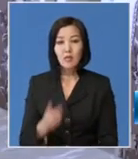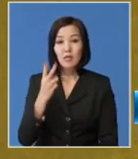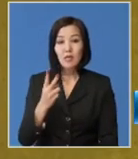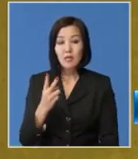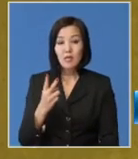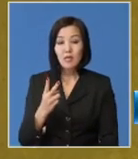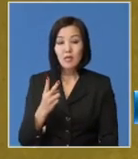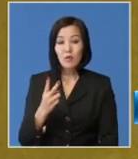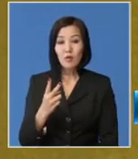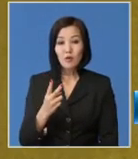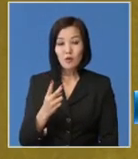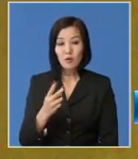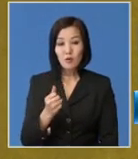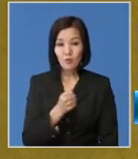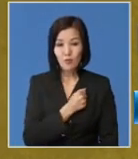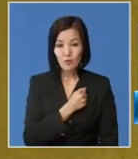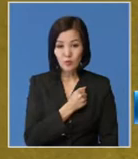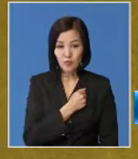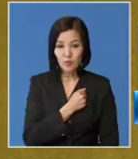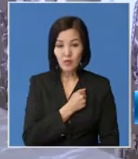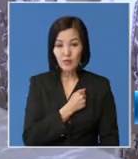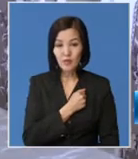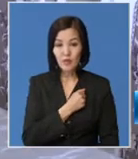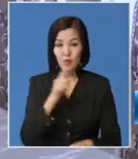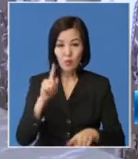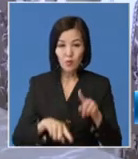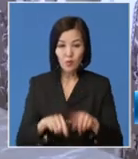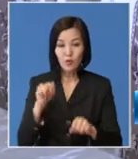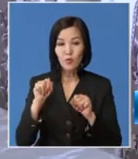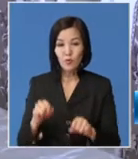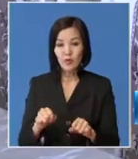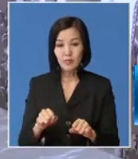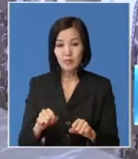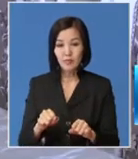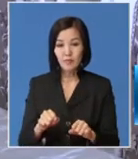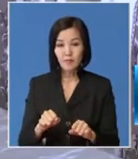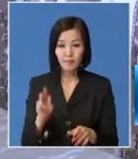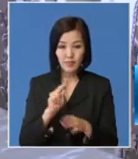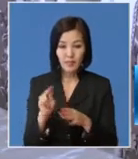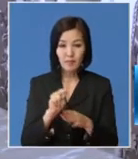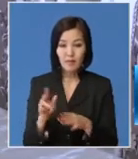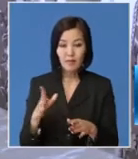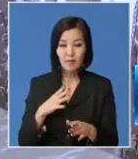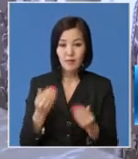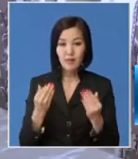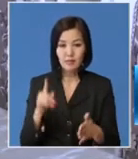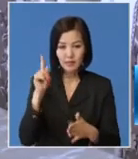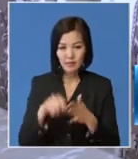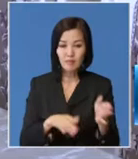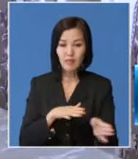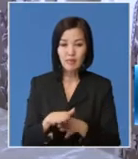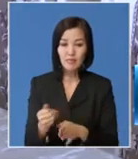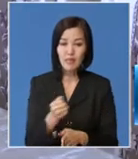қорғасын, отта тұрып болсын деп тәрбиеледім. Үмітімді ақтап жатыр, шүкір Аллаға дейін. Әскери салаға